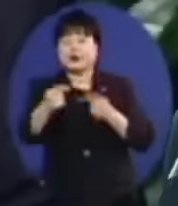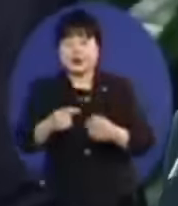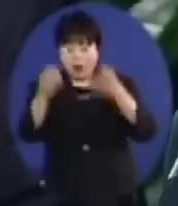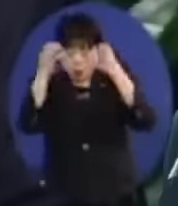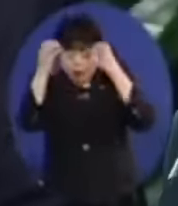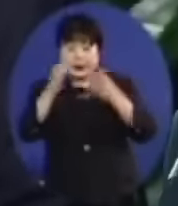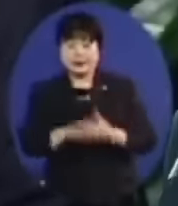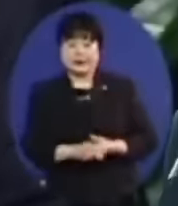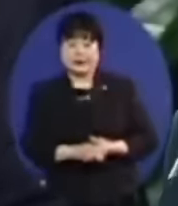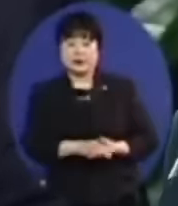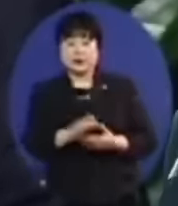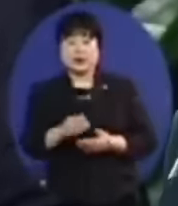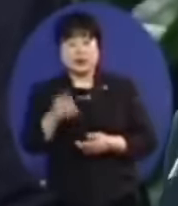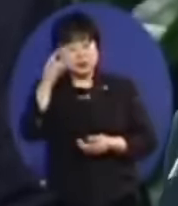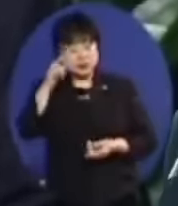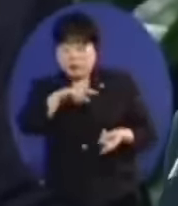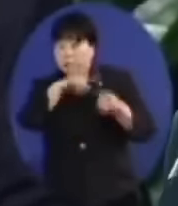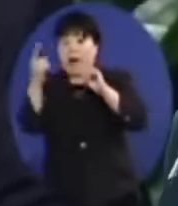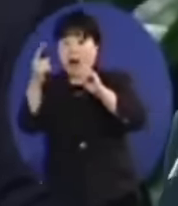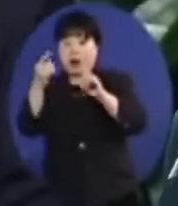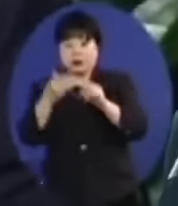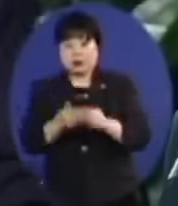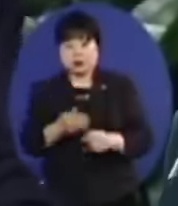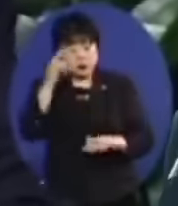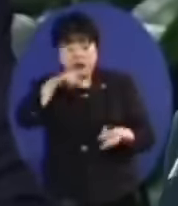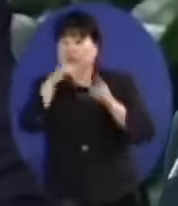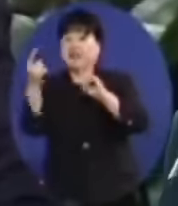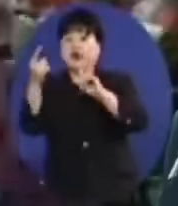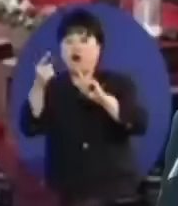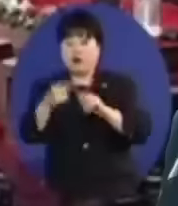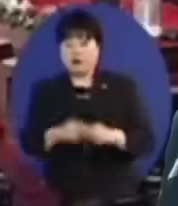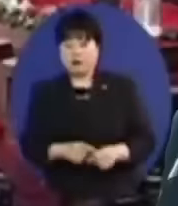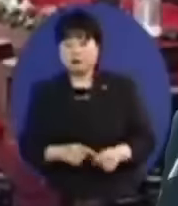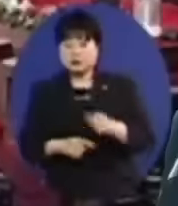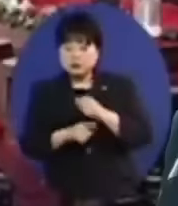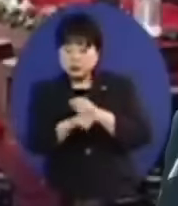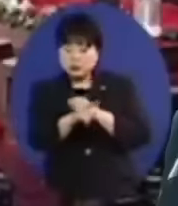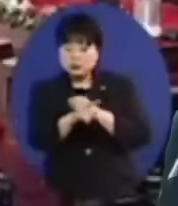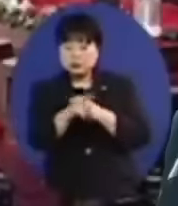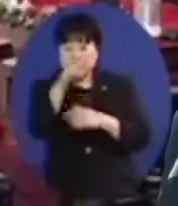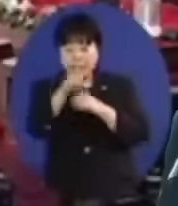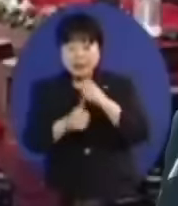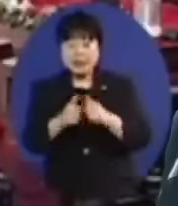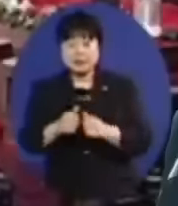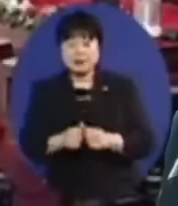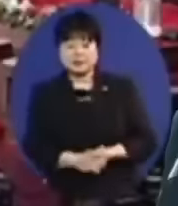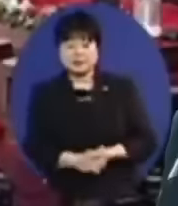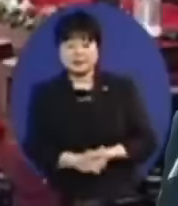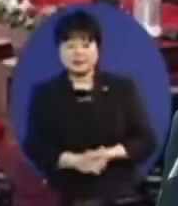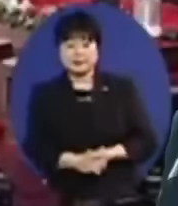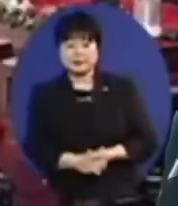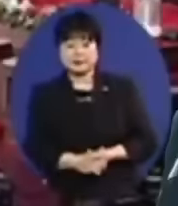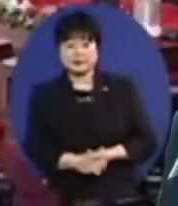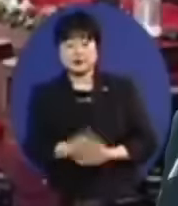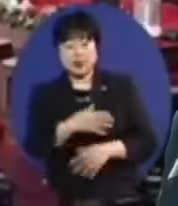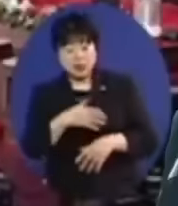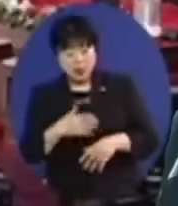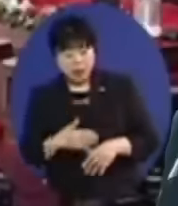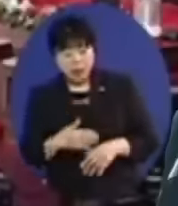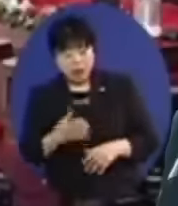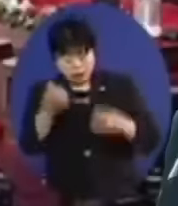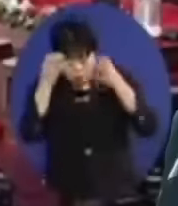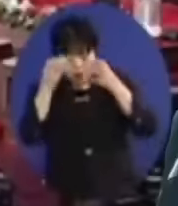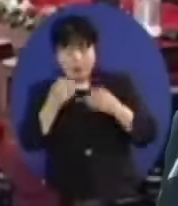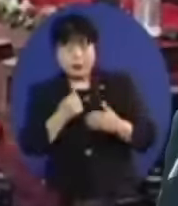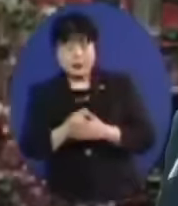고난은 우리에게 정신을 번쩍 차리고 정신 차리라. 하나님의 확성기입니다. 우리의 연약한 고난 때문에